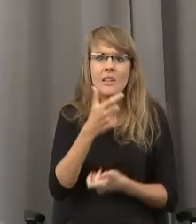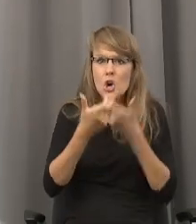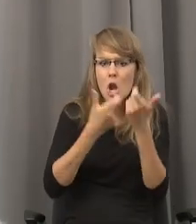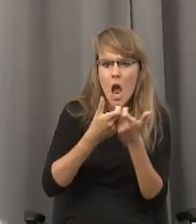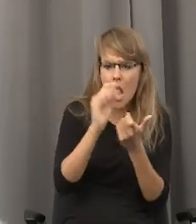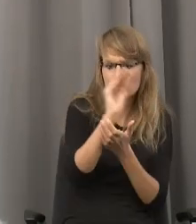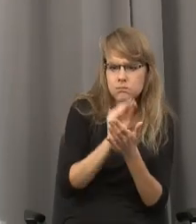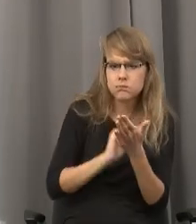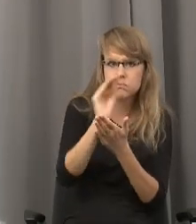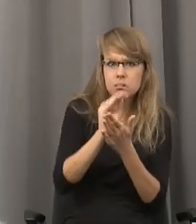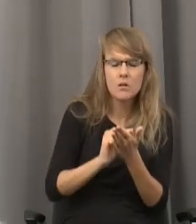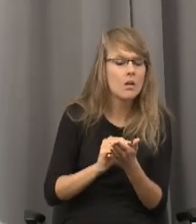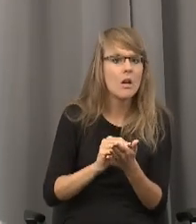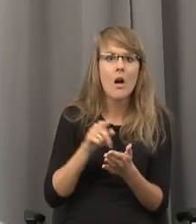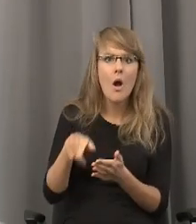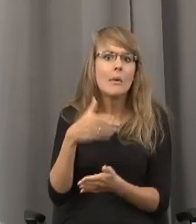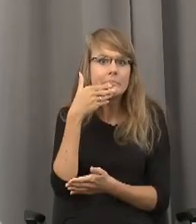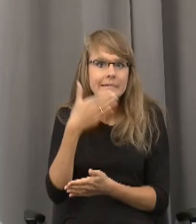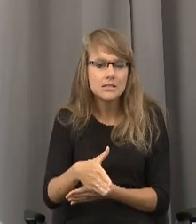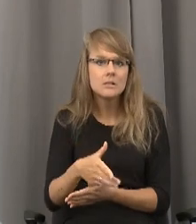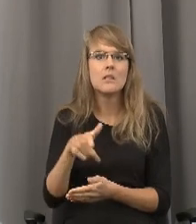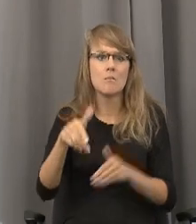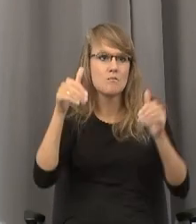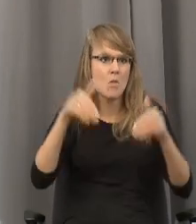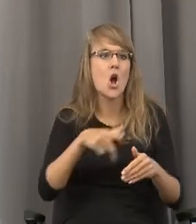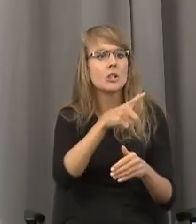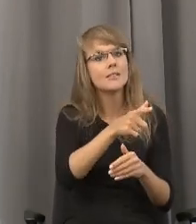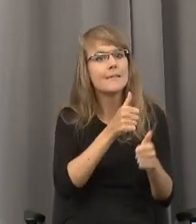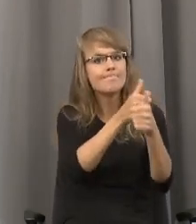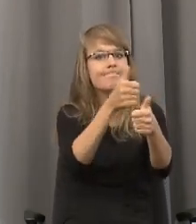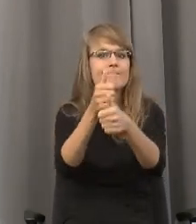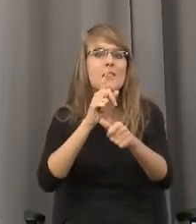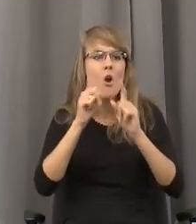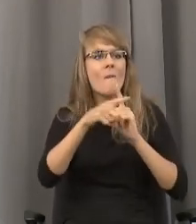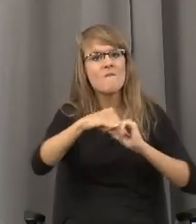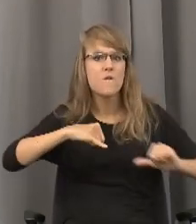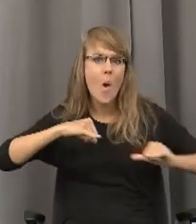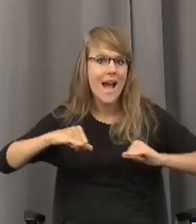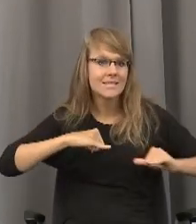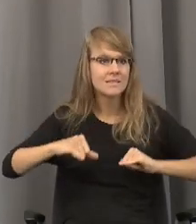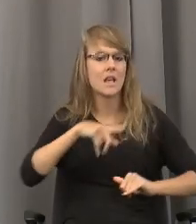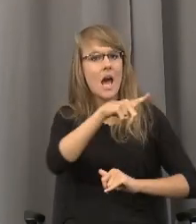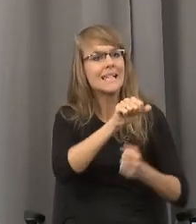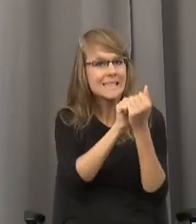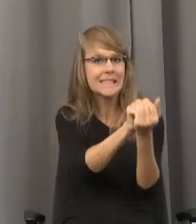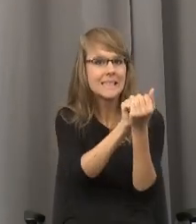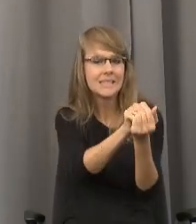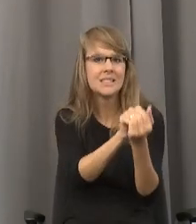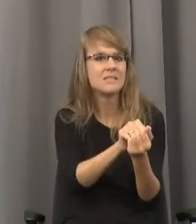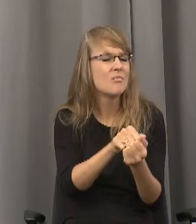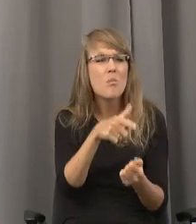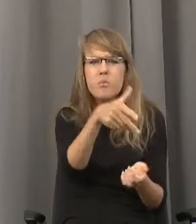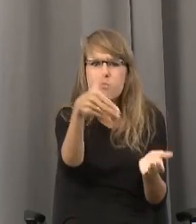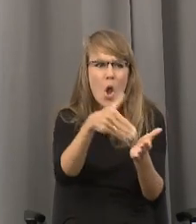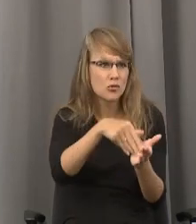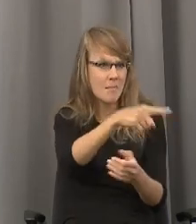niezwykle pomocnym narzędziem, głównie do tego, żeby rozmawiać z decydentami i przekonywać ich właśnie do potrzeby podejmowania decyzji.